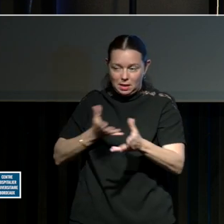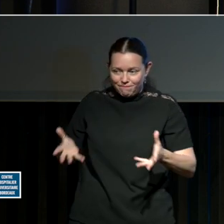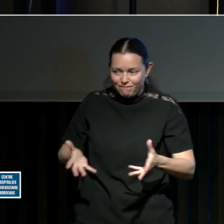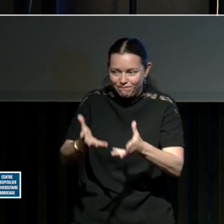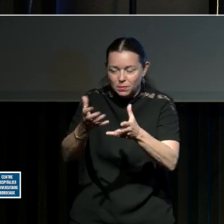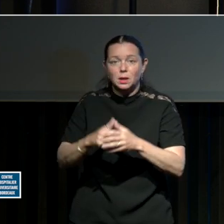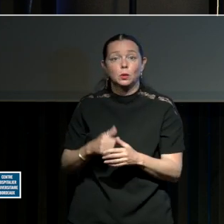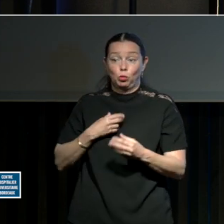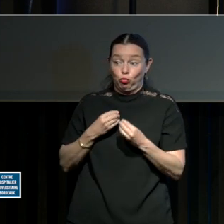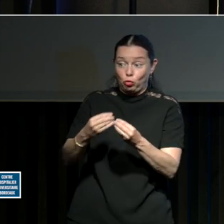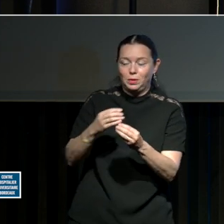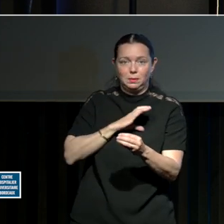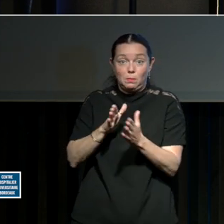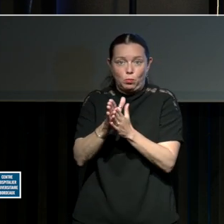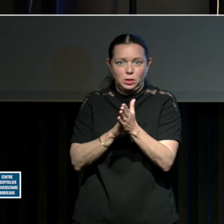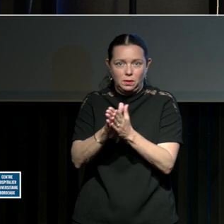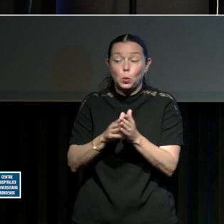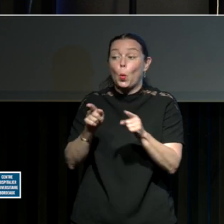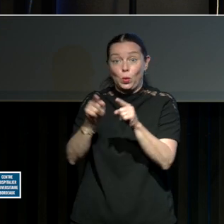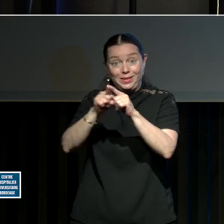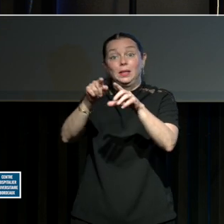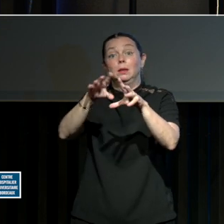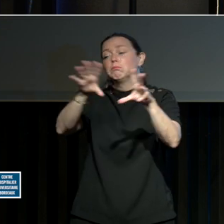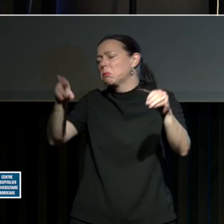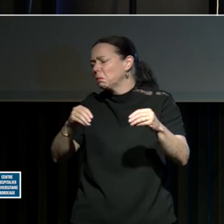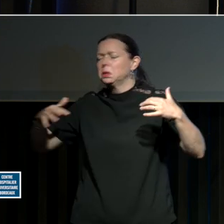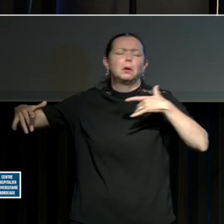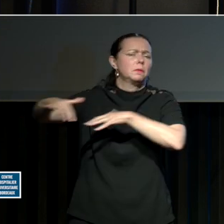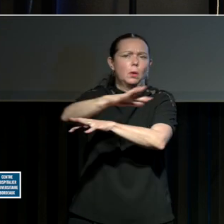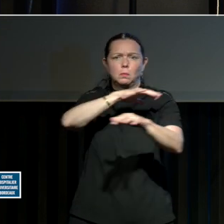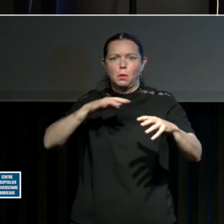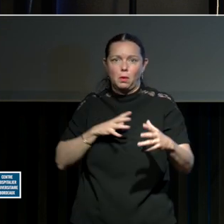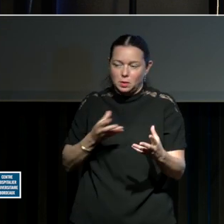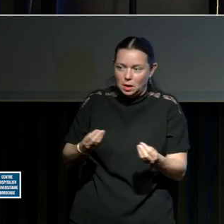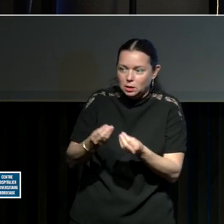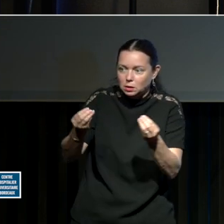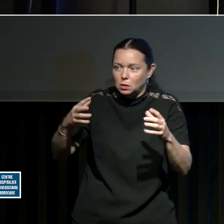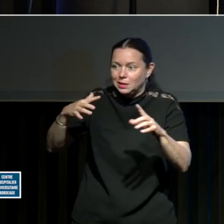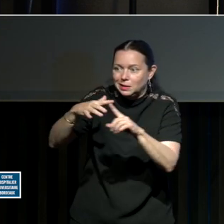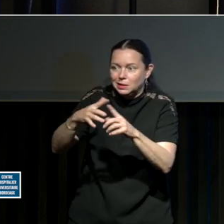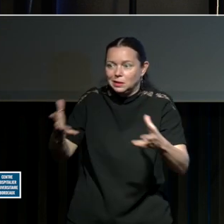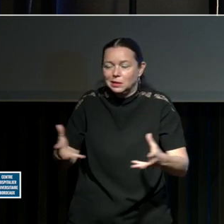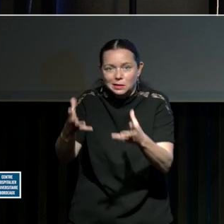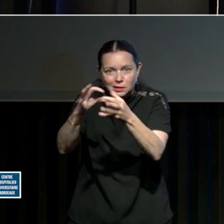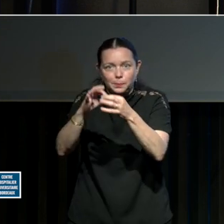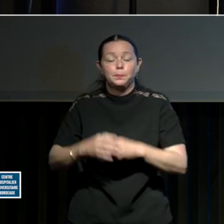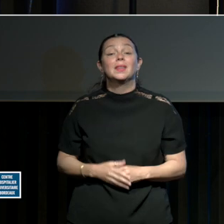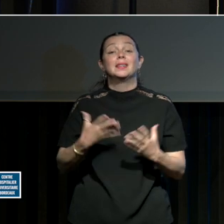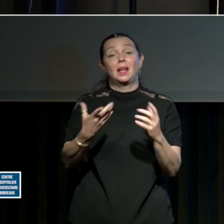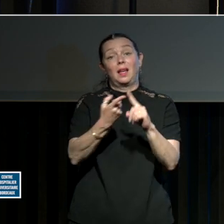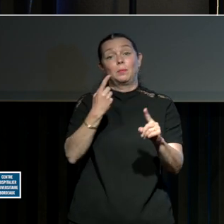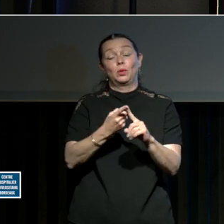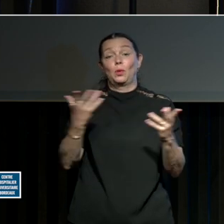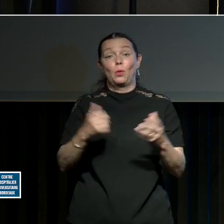et un travail avec l'entourage. Là encore, un enjeu important, ça va être la précocité de